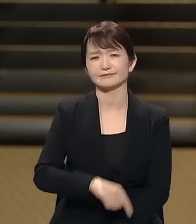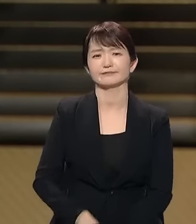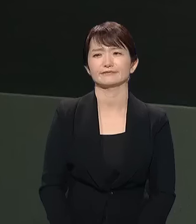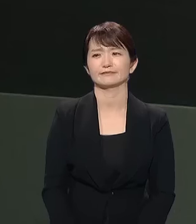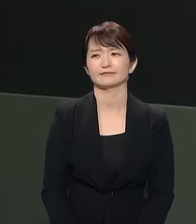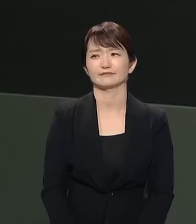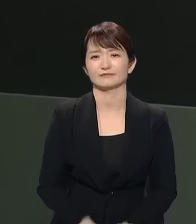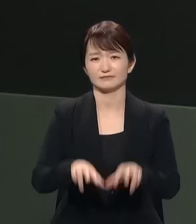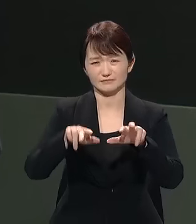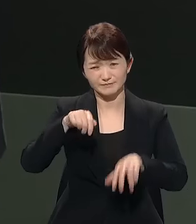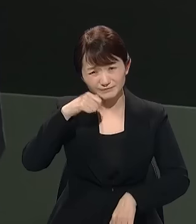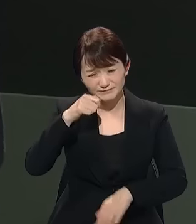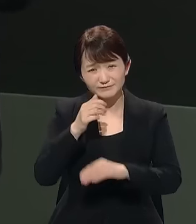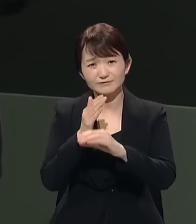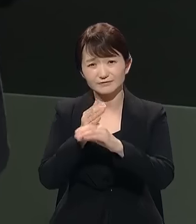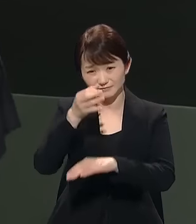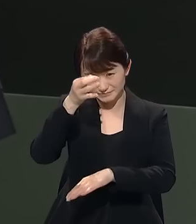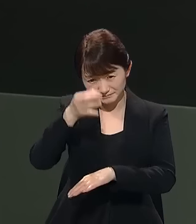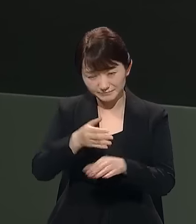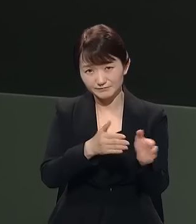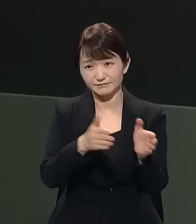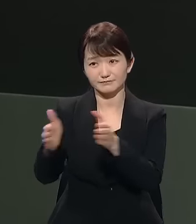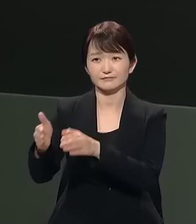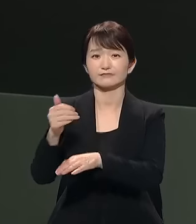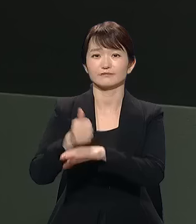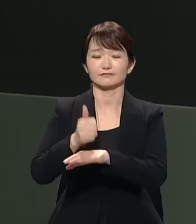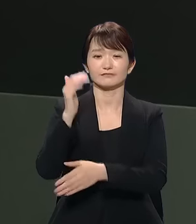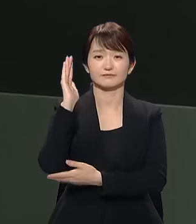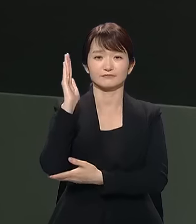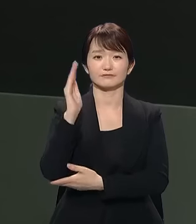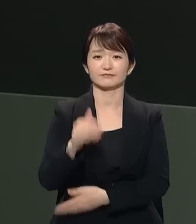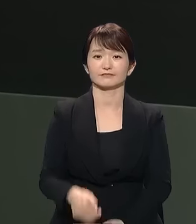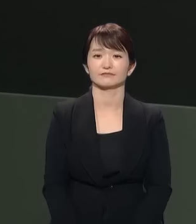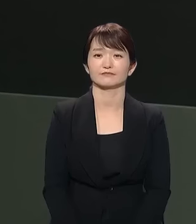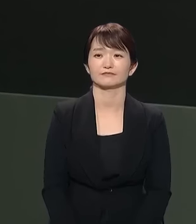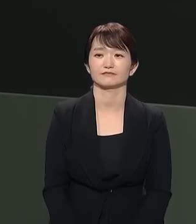지금 식사 중이실 텐데, 자 마지막 사연으로 가보죠.